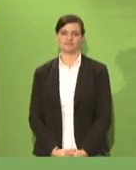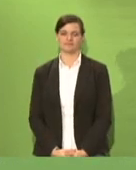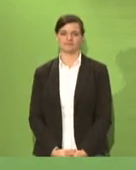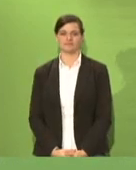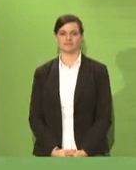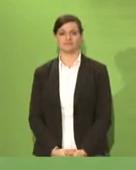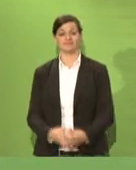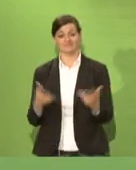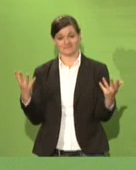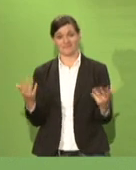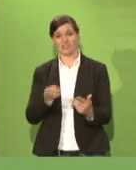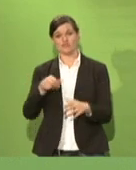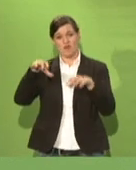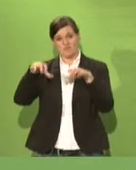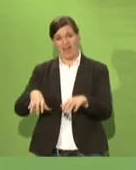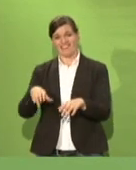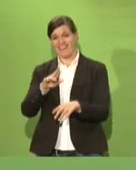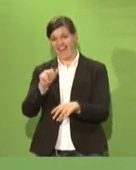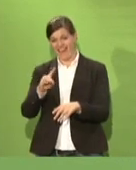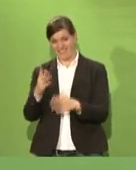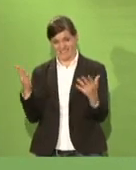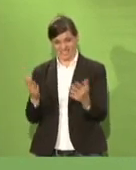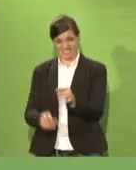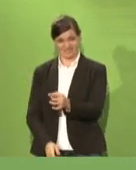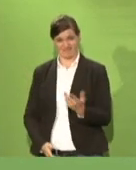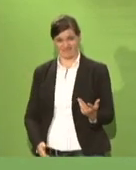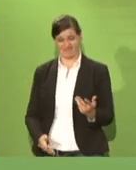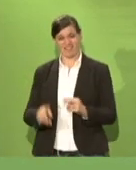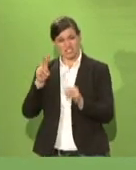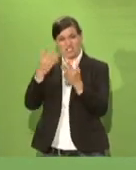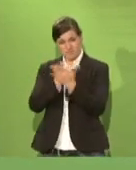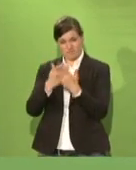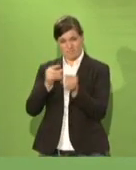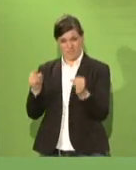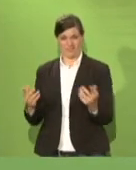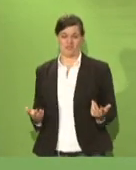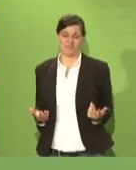Und der Supermarkt in Hörde, da gibt es viele Beispiele von.